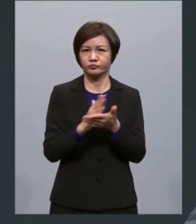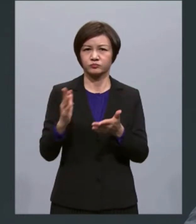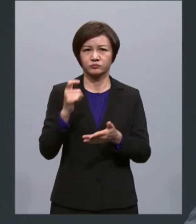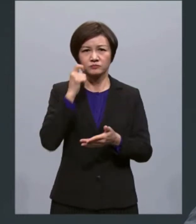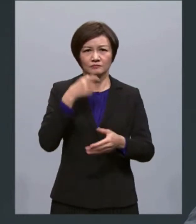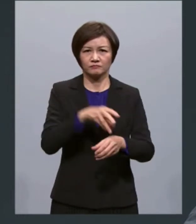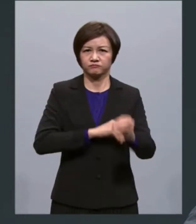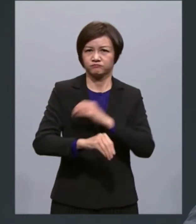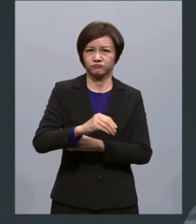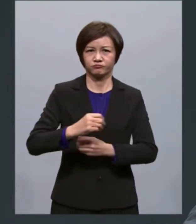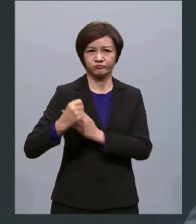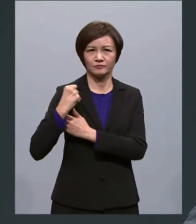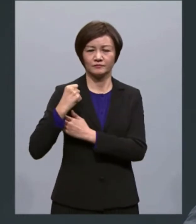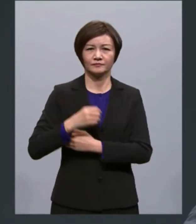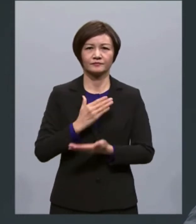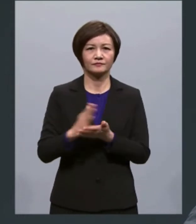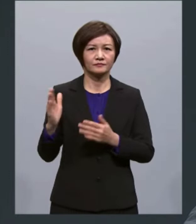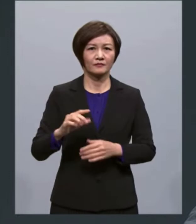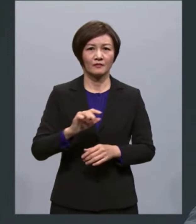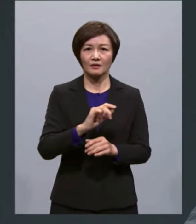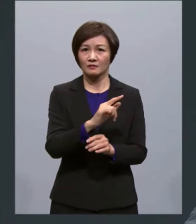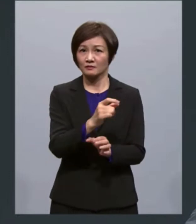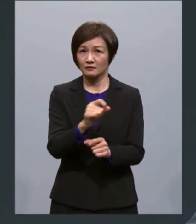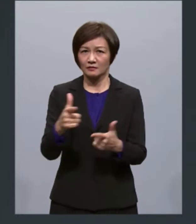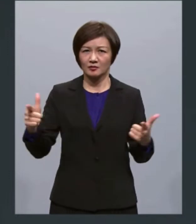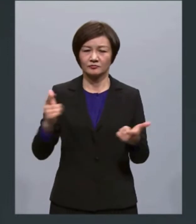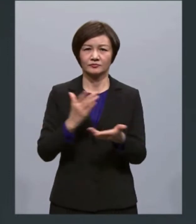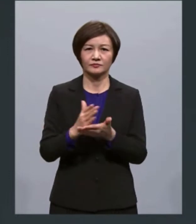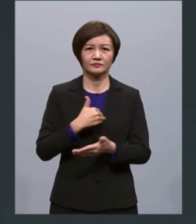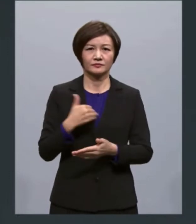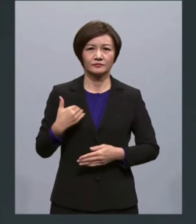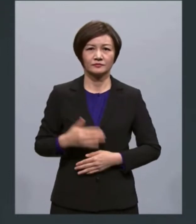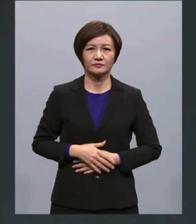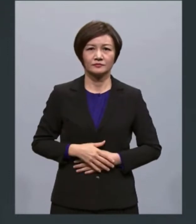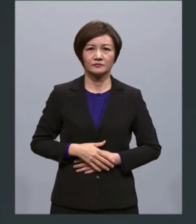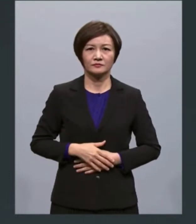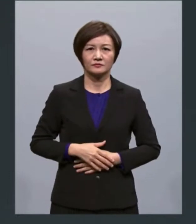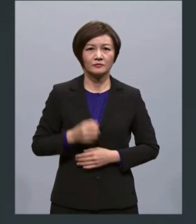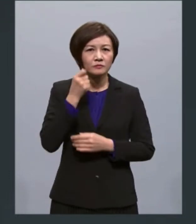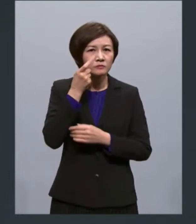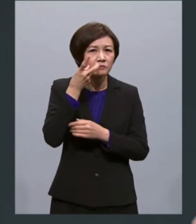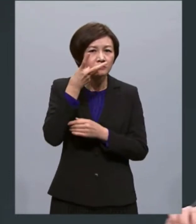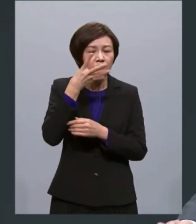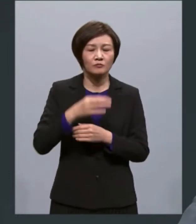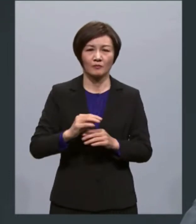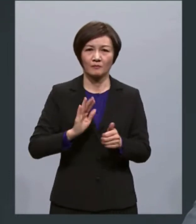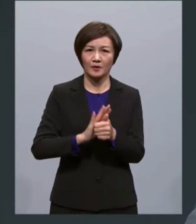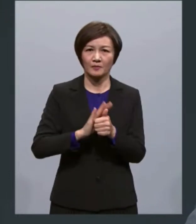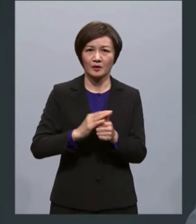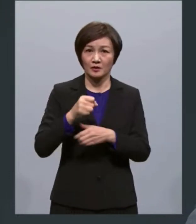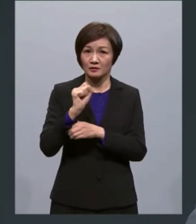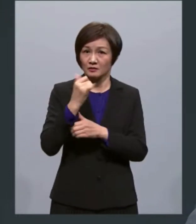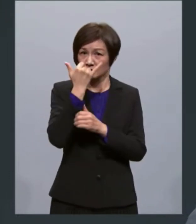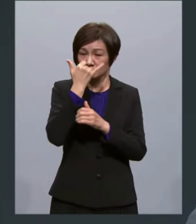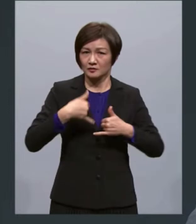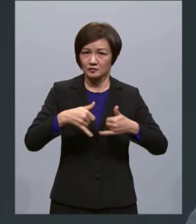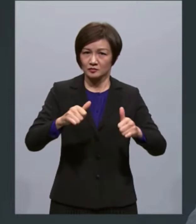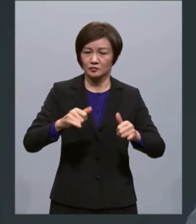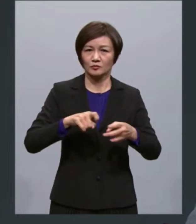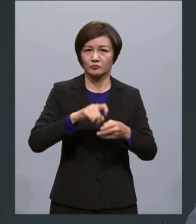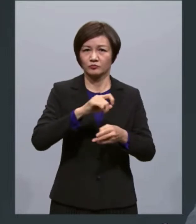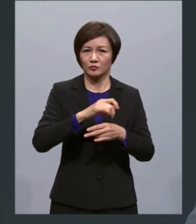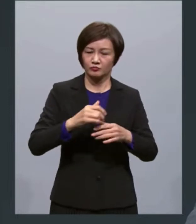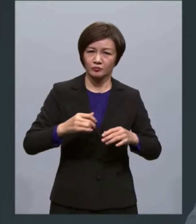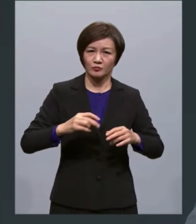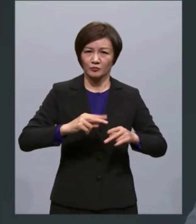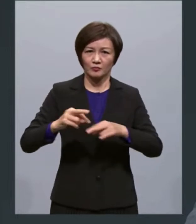起袖子，这些问题是可以解决的。我们用了几个月的时间去改善养德大道的交通工程，第